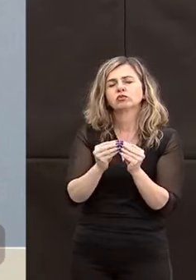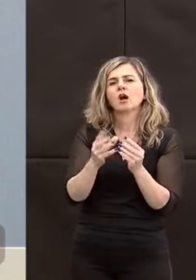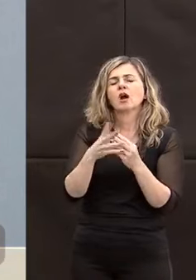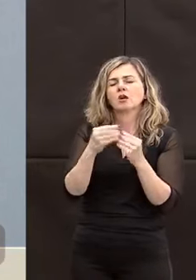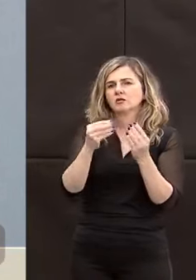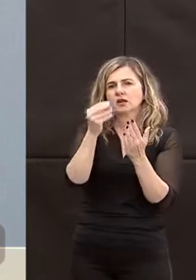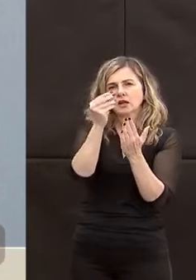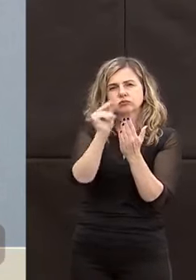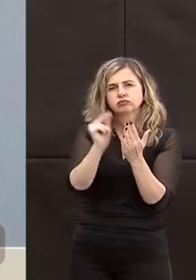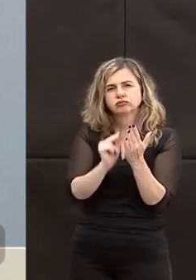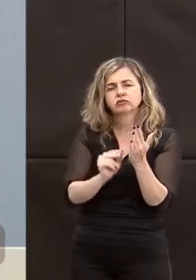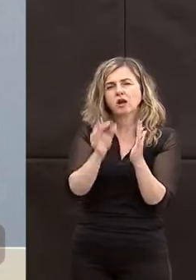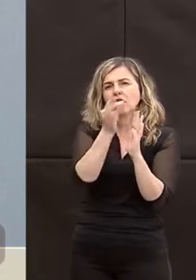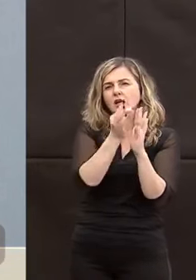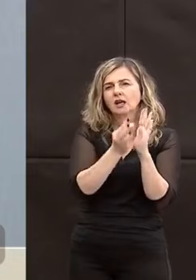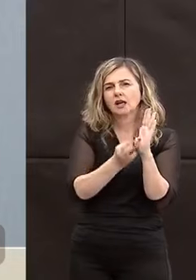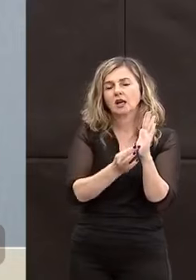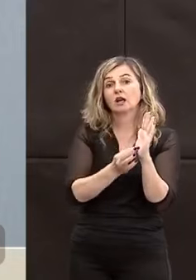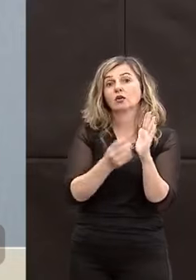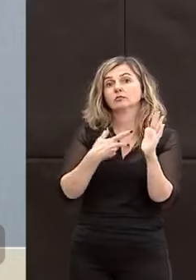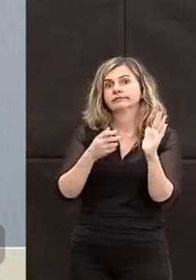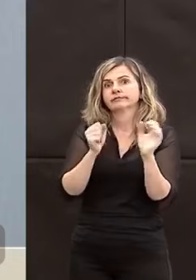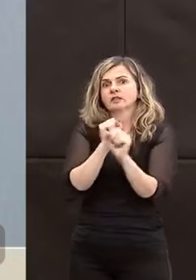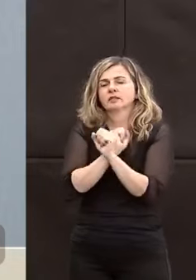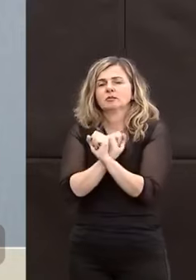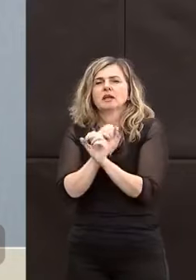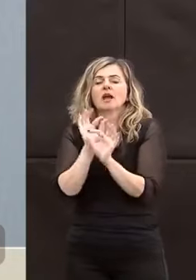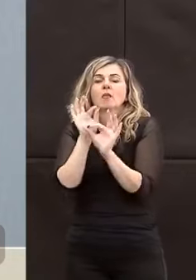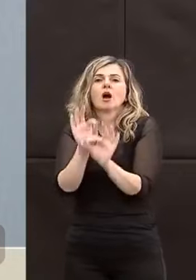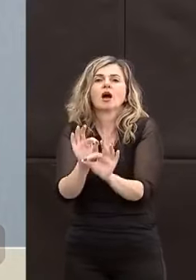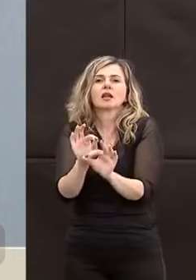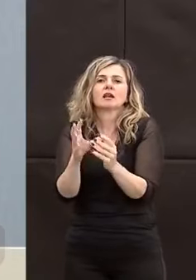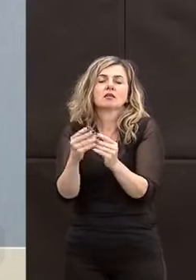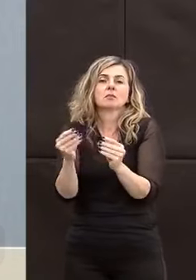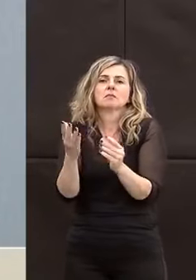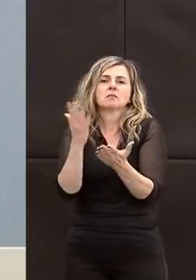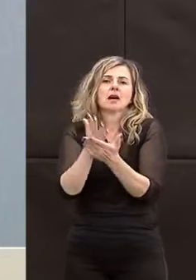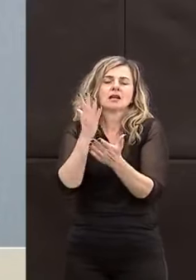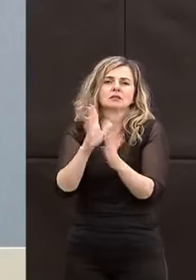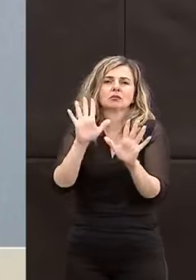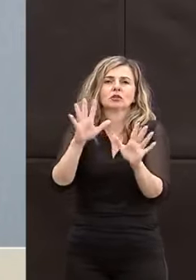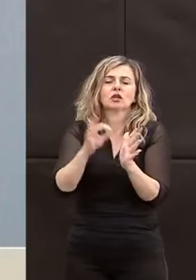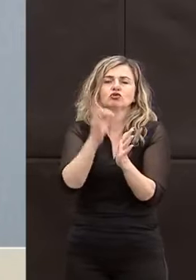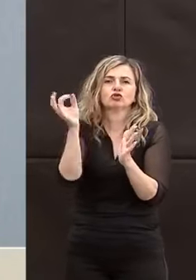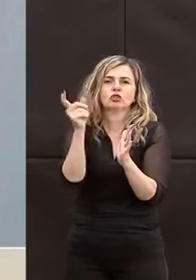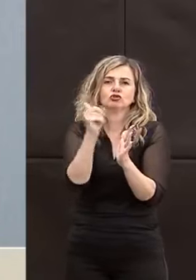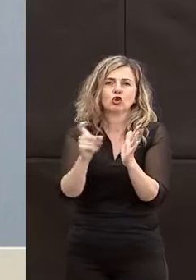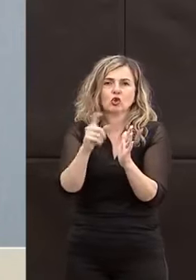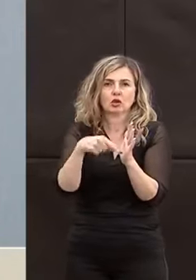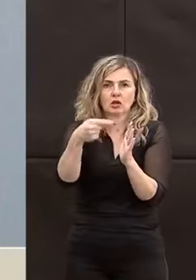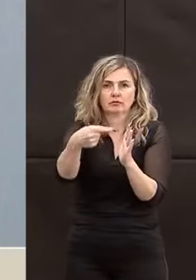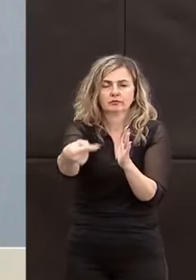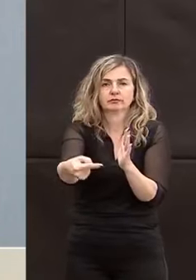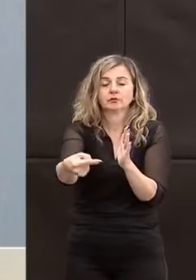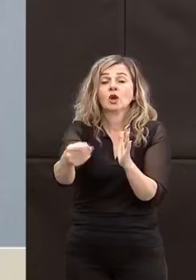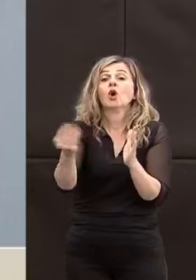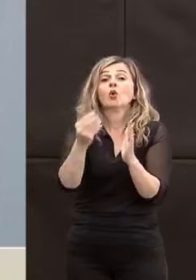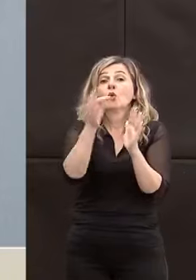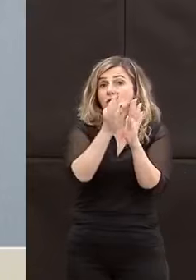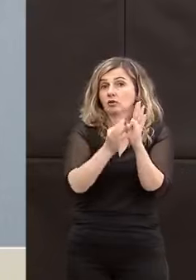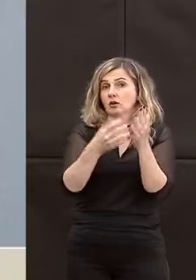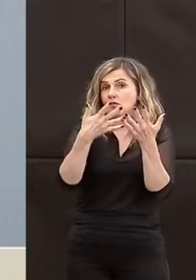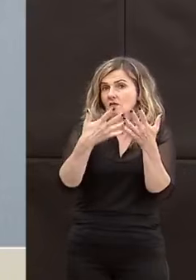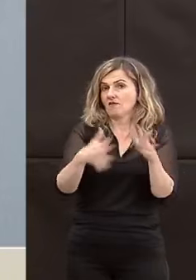regole che come dicevo prima speriamo di poter arrivare a fare in una decina di giorni nel momento cui avremmo fatto quelle regole